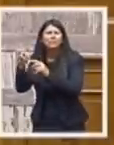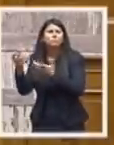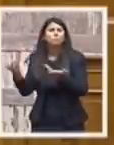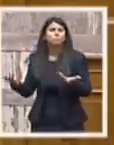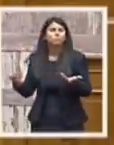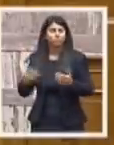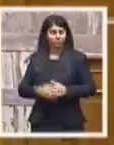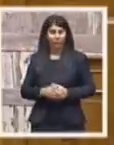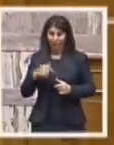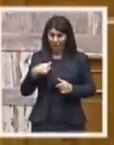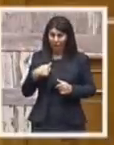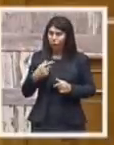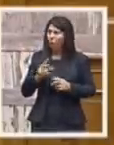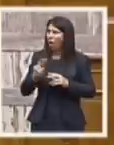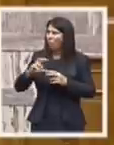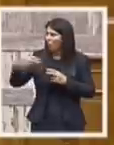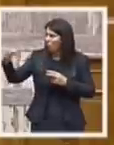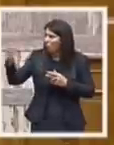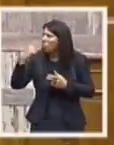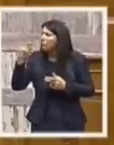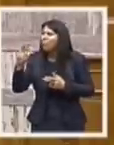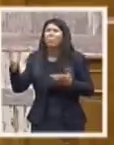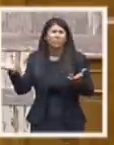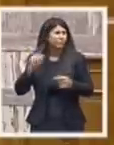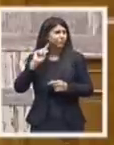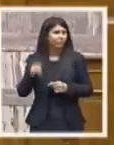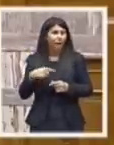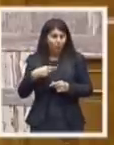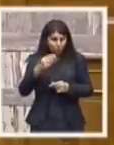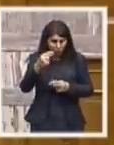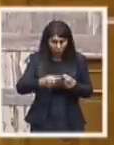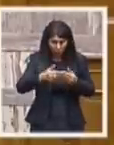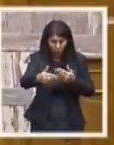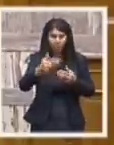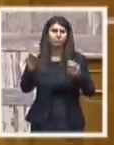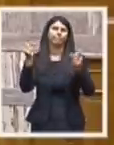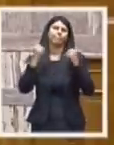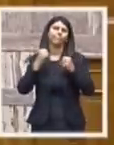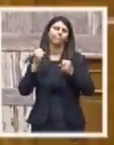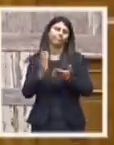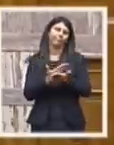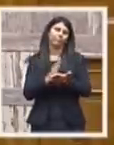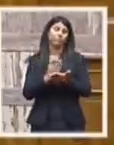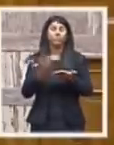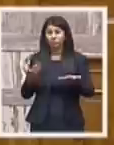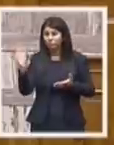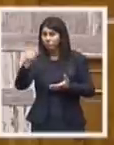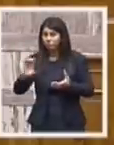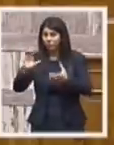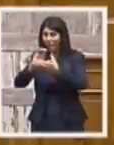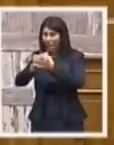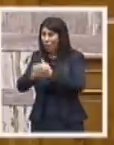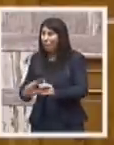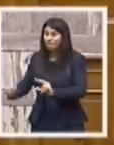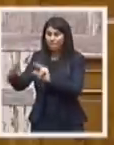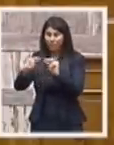οδηγεί σε μια επικίνδυνη διαφορία, η οποία μπορεί να αποβεί καταστροφική. Συνεπώς, η Ευρωπαϊκή Ενοποίηση κρίνεται